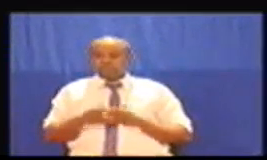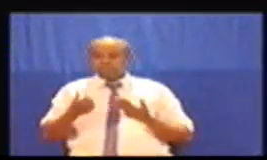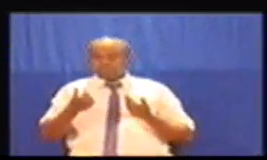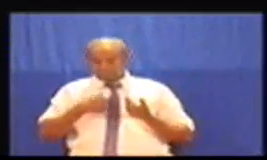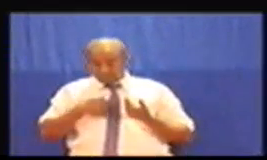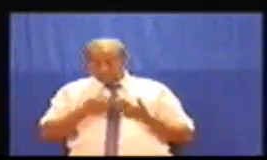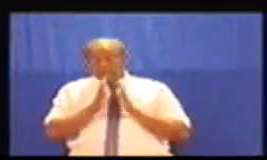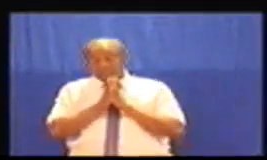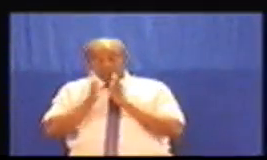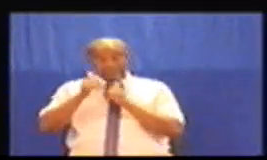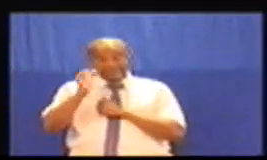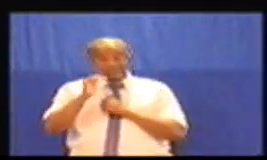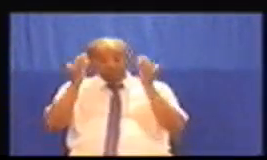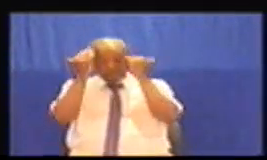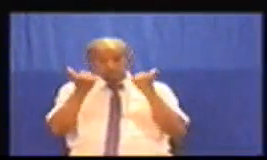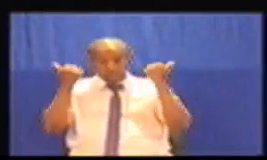mwana jaji mkuu